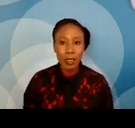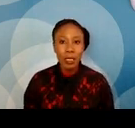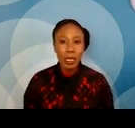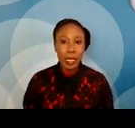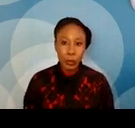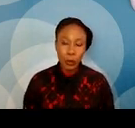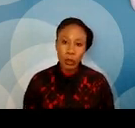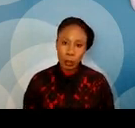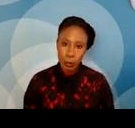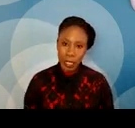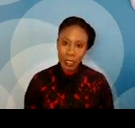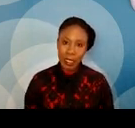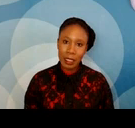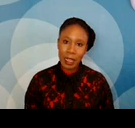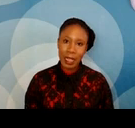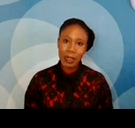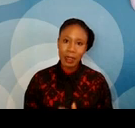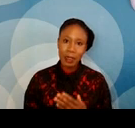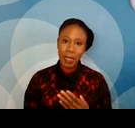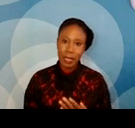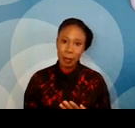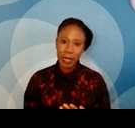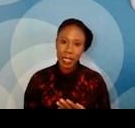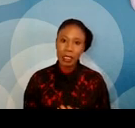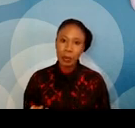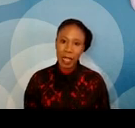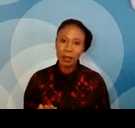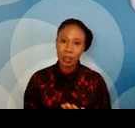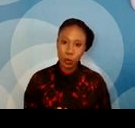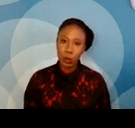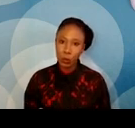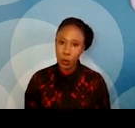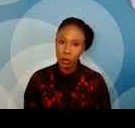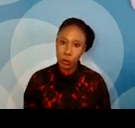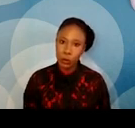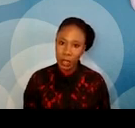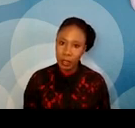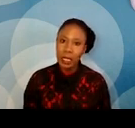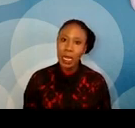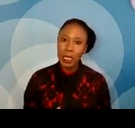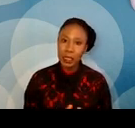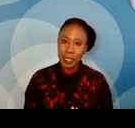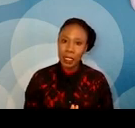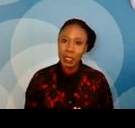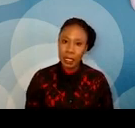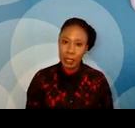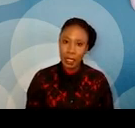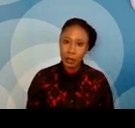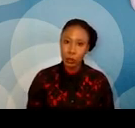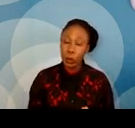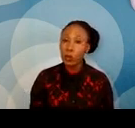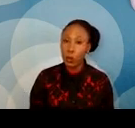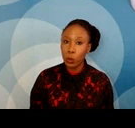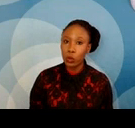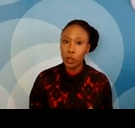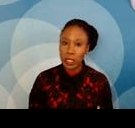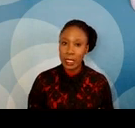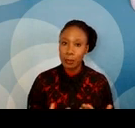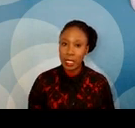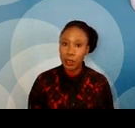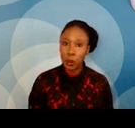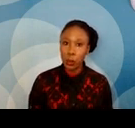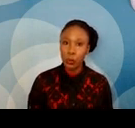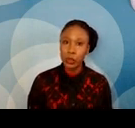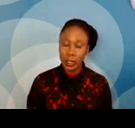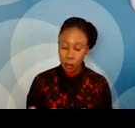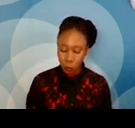studenter fram att just bilden där man hade blandat utifrån hudfärg, att det är det som de tror skulle